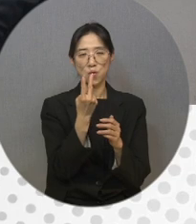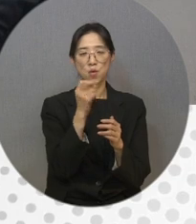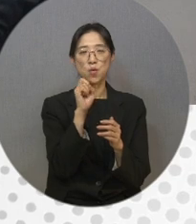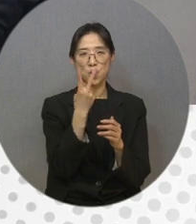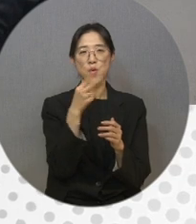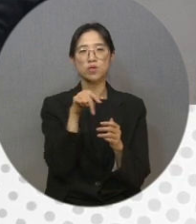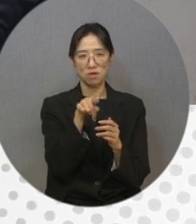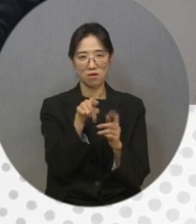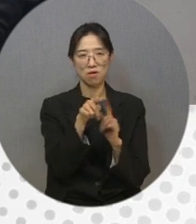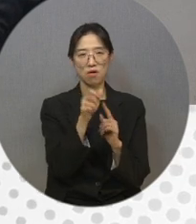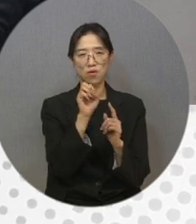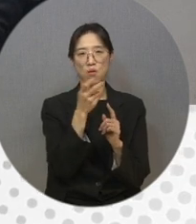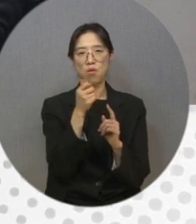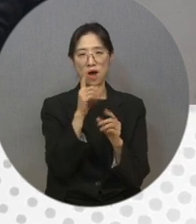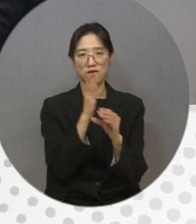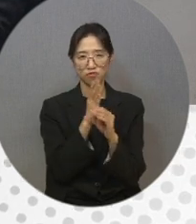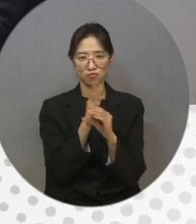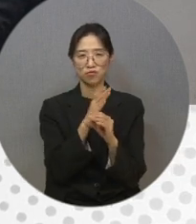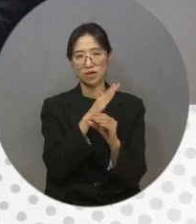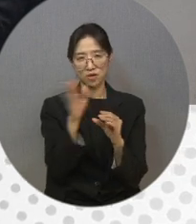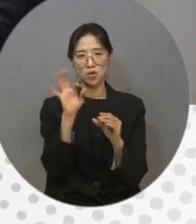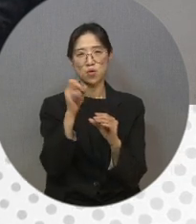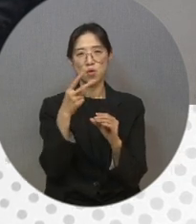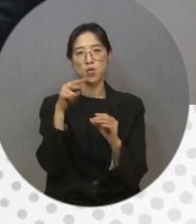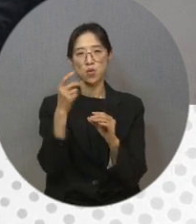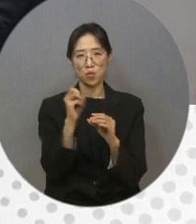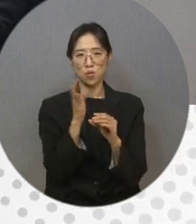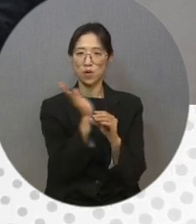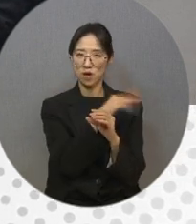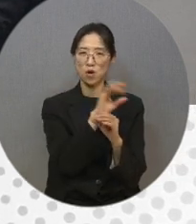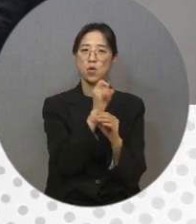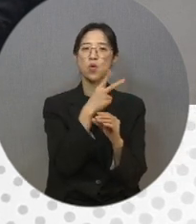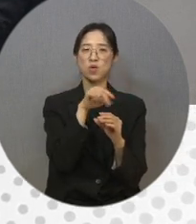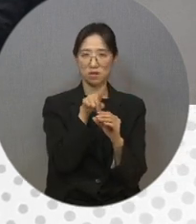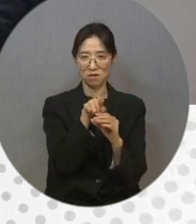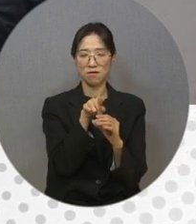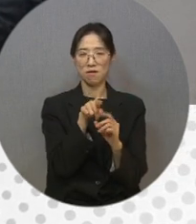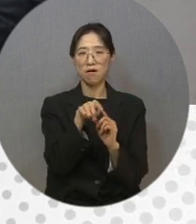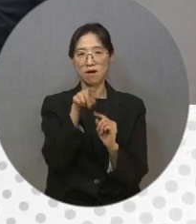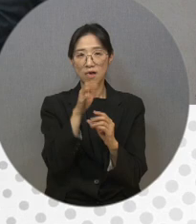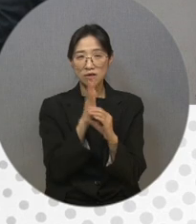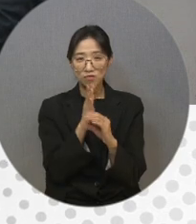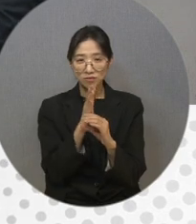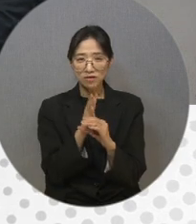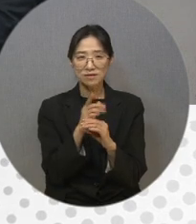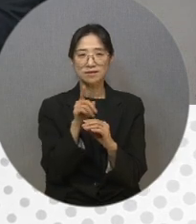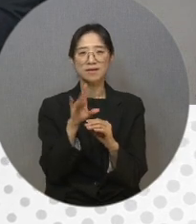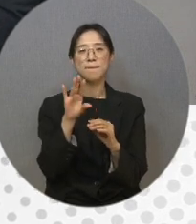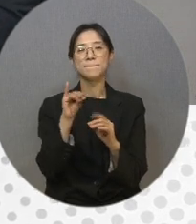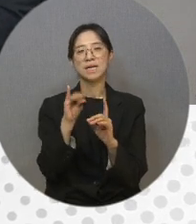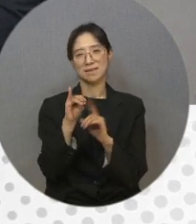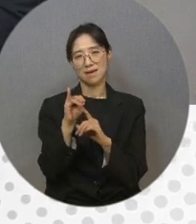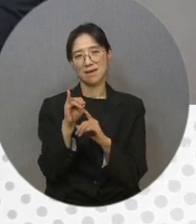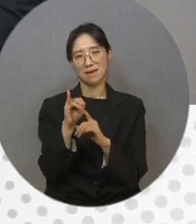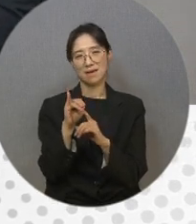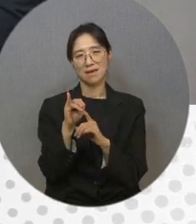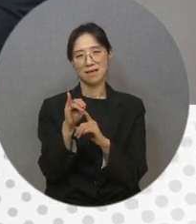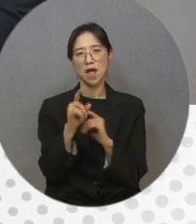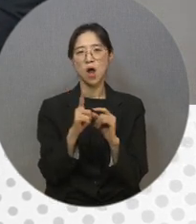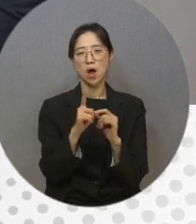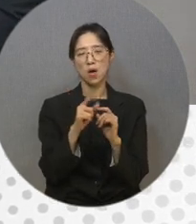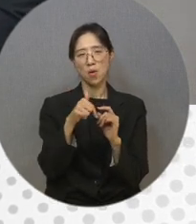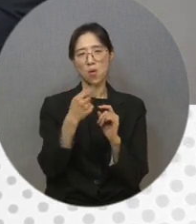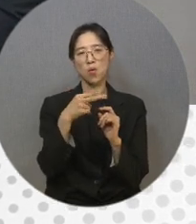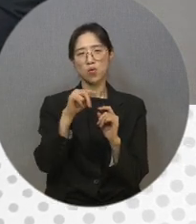요서 요하를 중심으로 이쪽은 요동 이쪽은 요하 요서인데 이곳을 중심으로 이쪽은 전부 백제가 고조선이